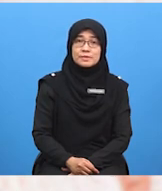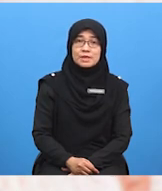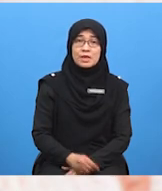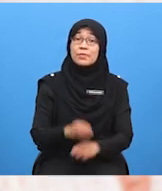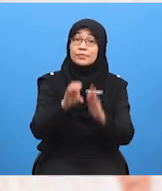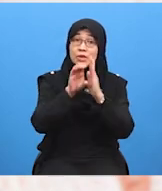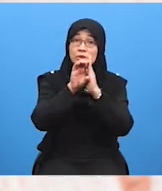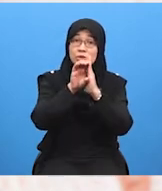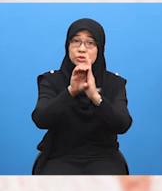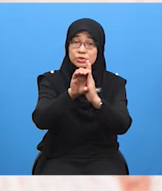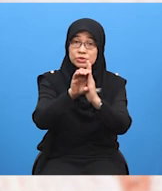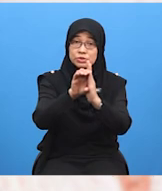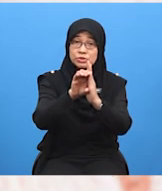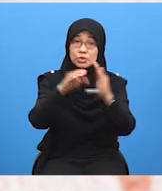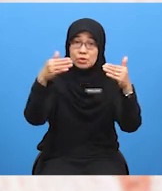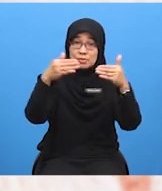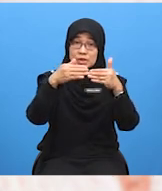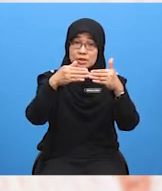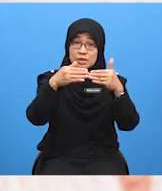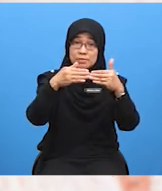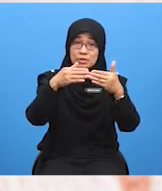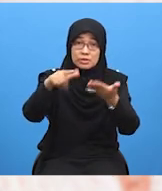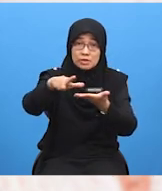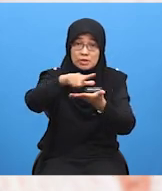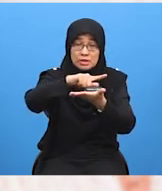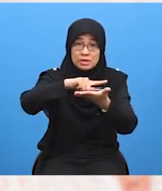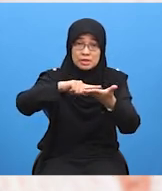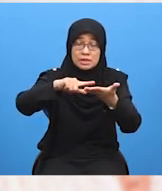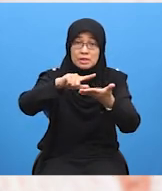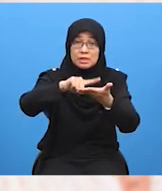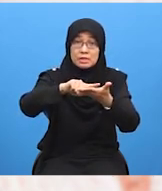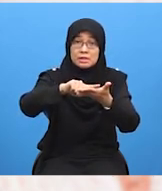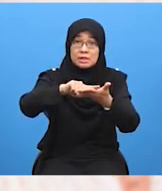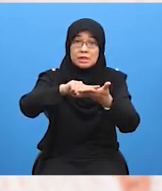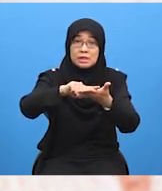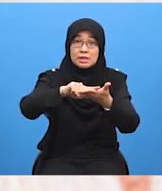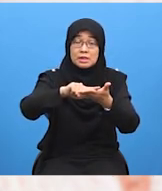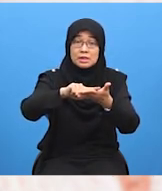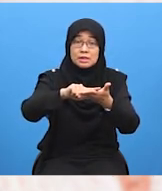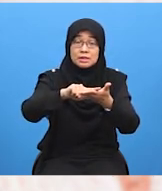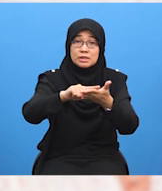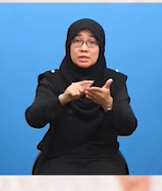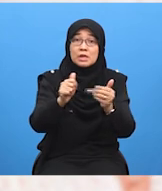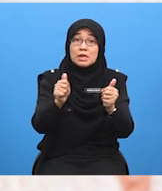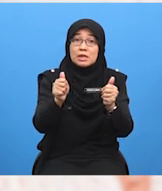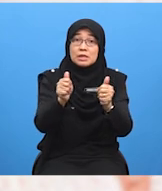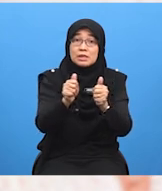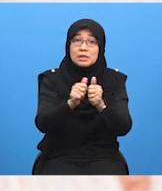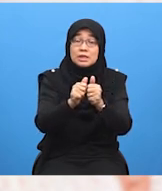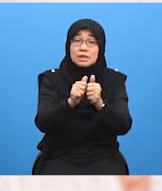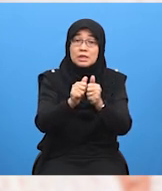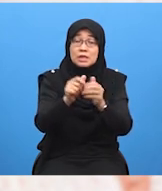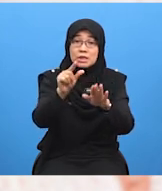Berikut merupakan penyambungan litar secara amali menggunakan perisian dipilih iaitu